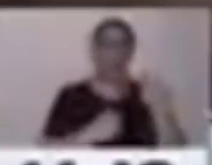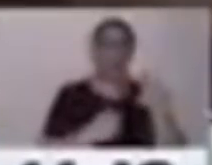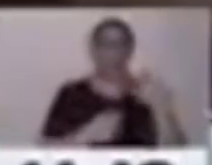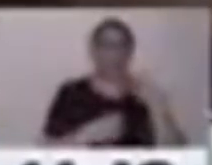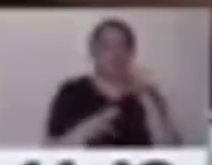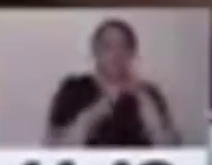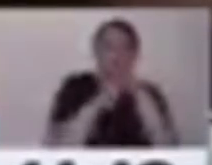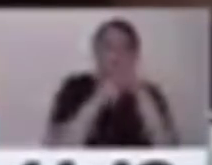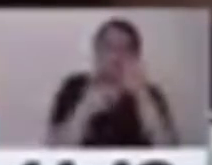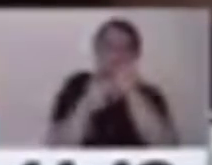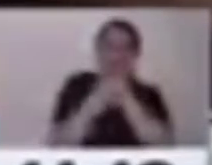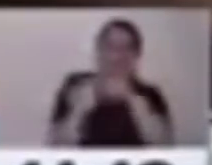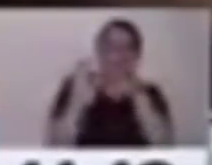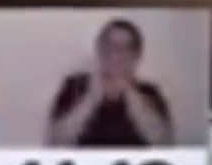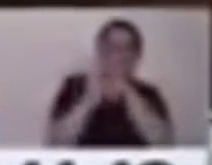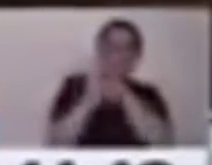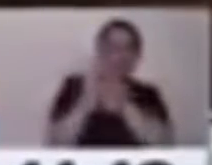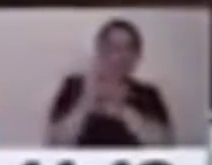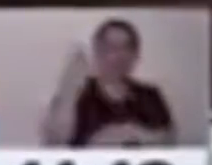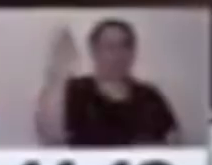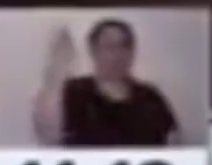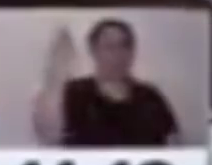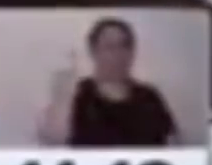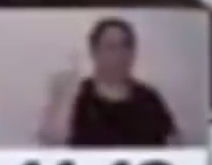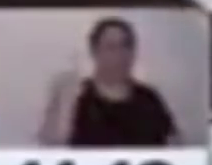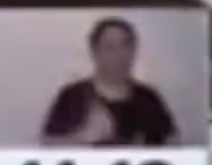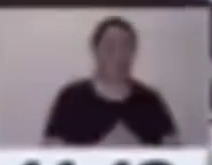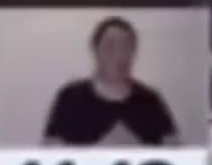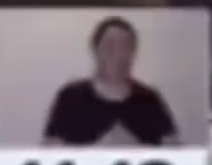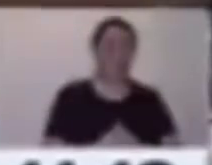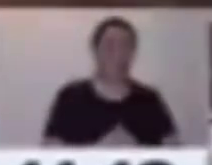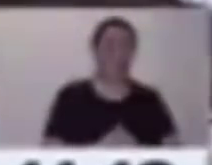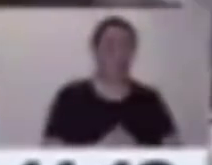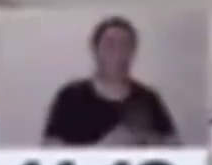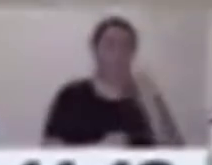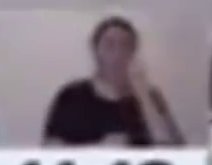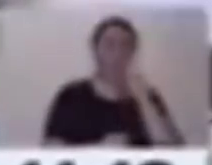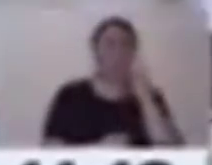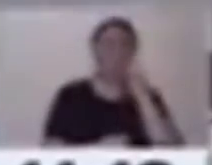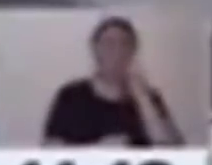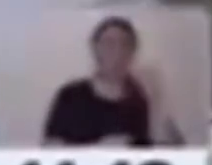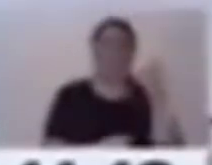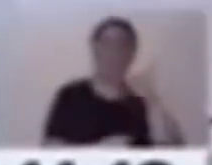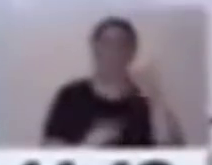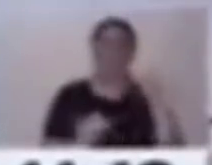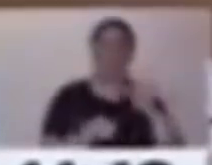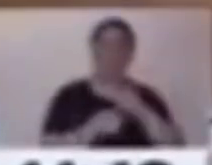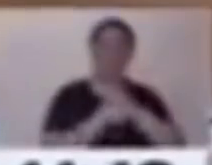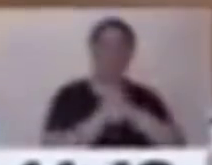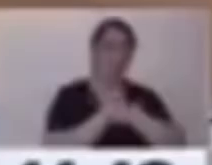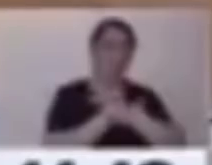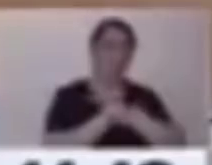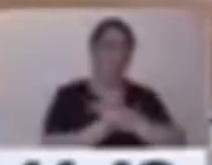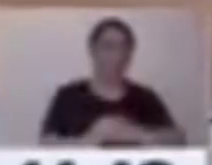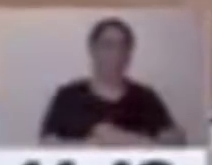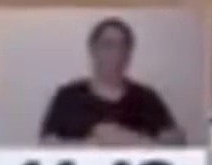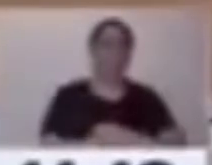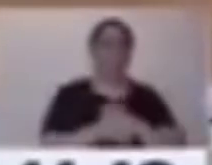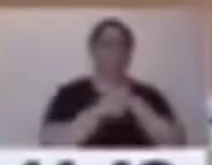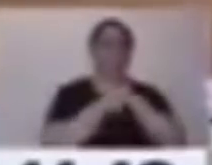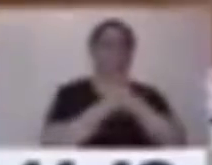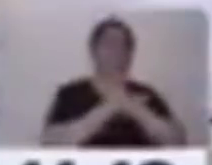Opo, masasabi ko naman na patuloy ang ating pakikipag-ugnayan at pinaiigting lalo ang pakikipag-ugnayan sa ating